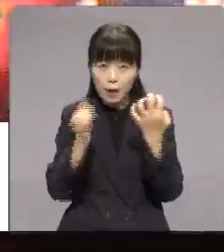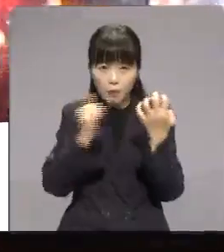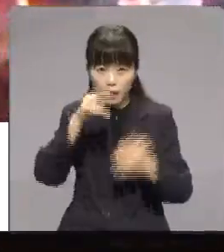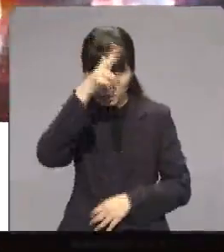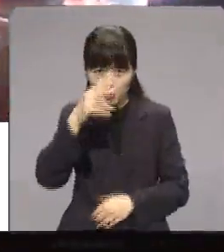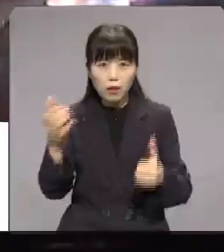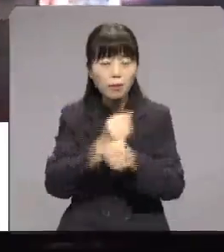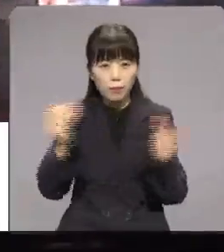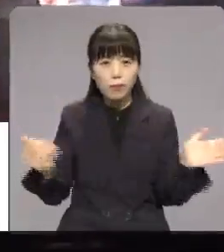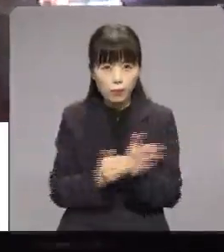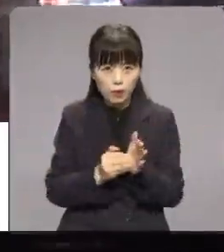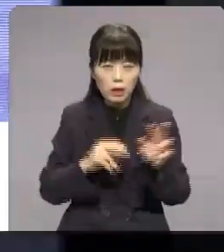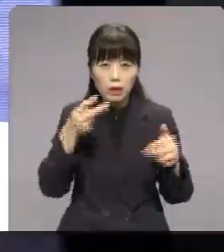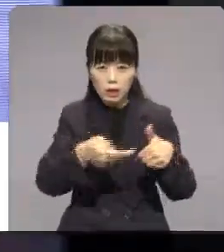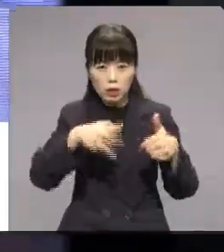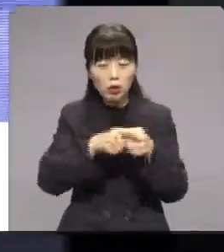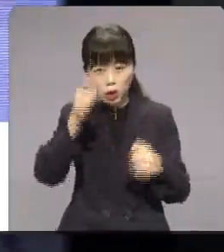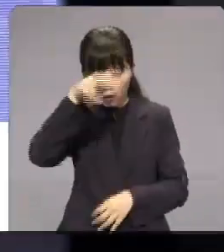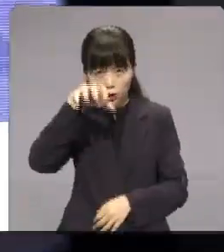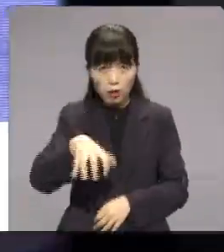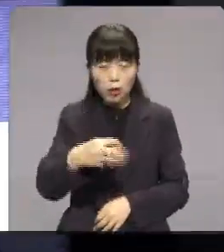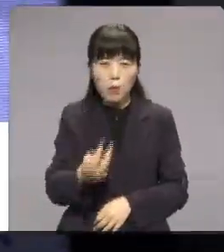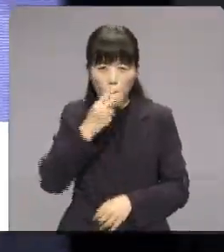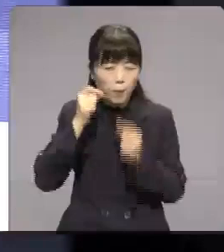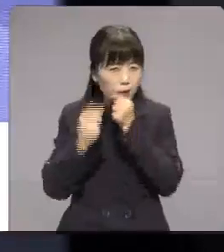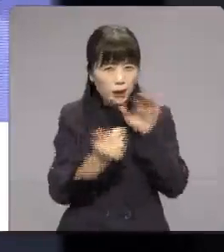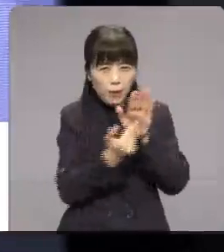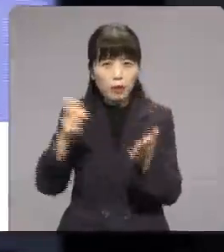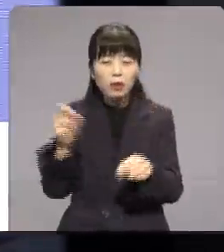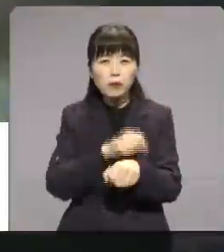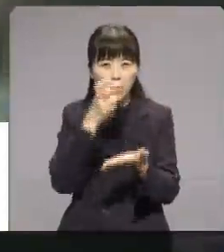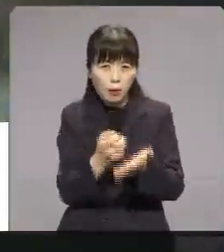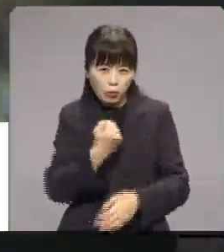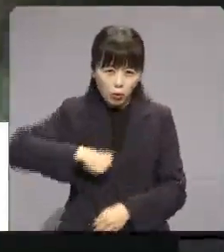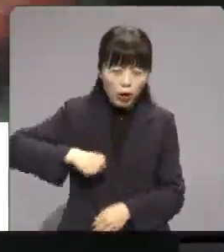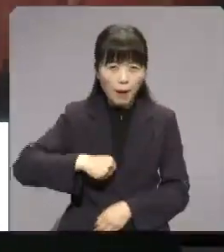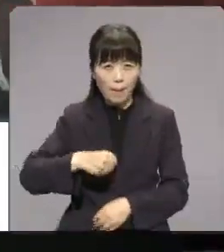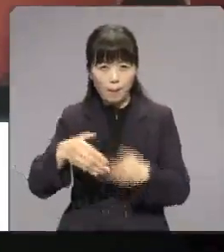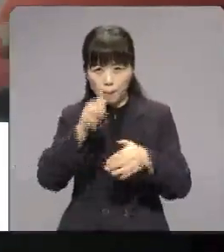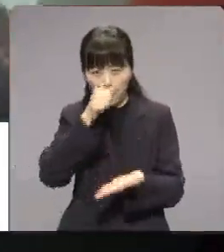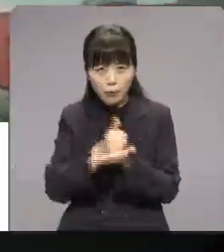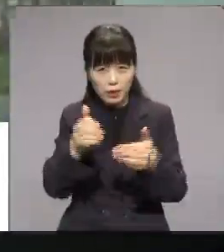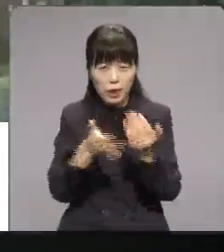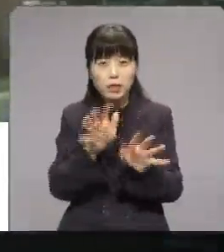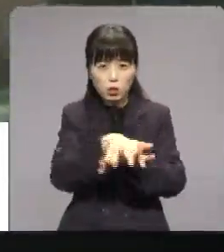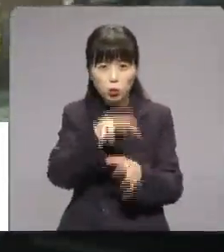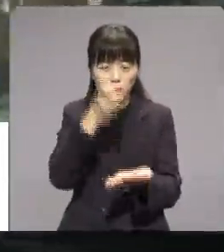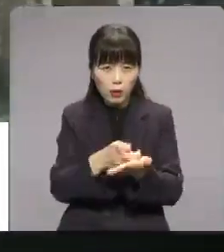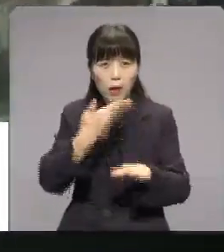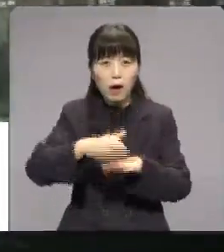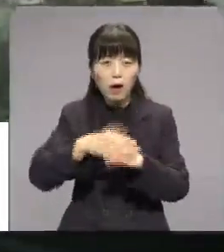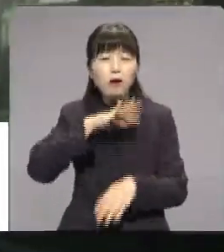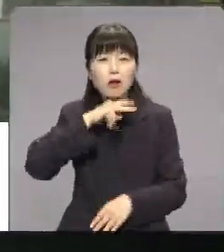경찰에 붙잡혔습니다. 인천 계양경찰서는 보험사기 방지 특별법 위반과 범죄단체 조직 등 혐의로